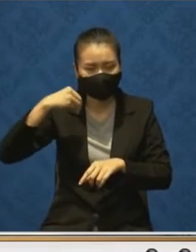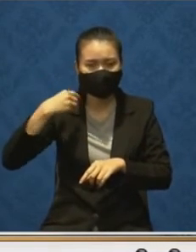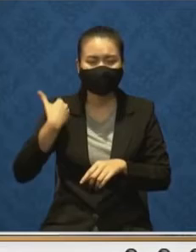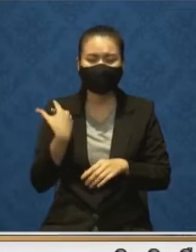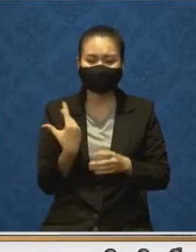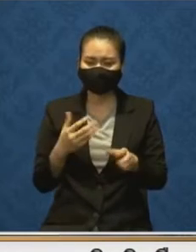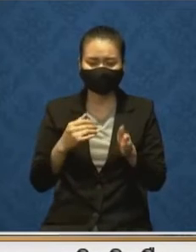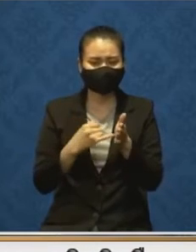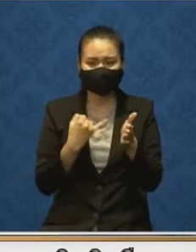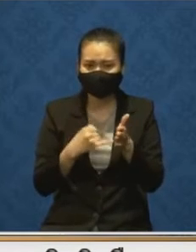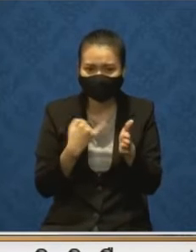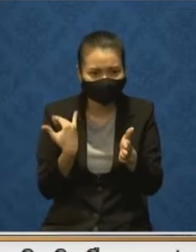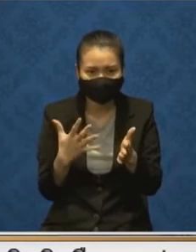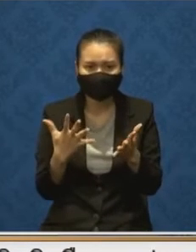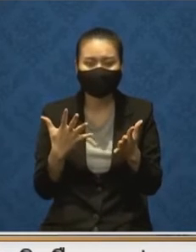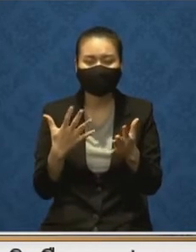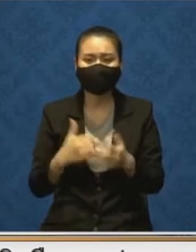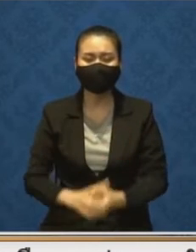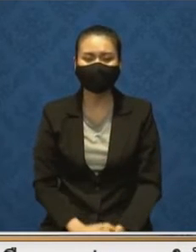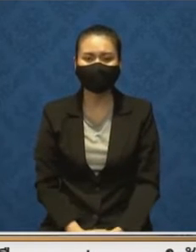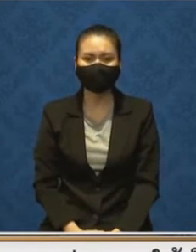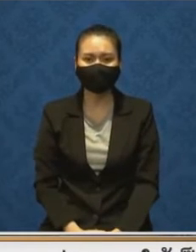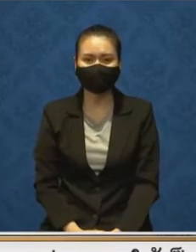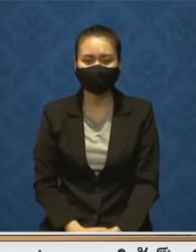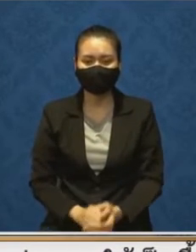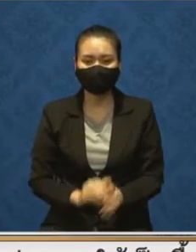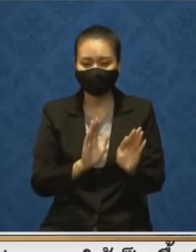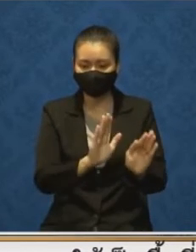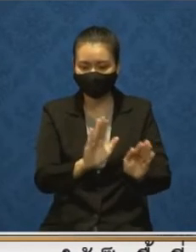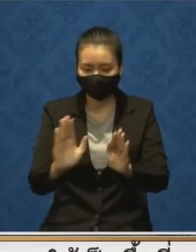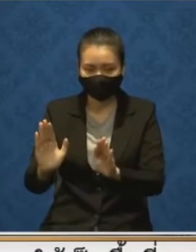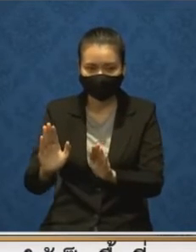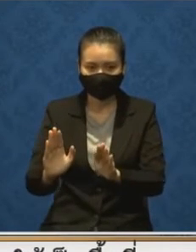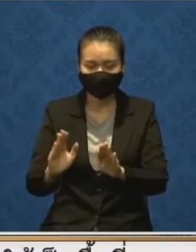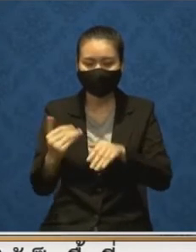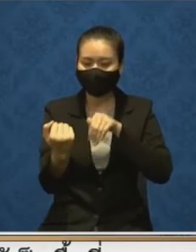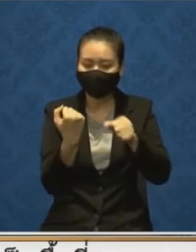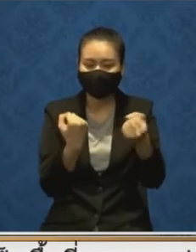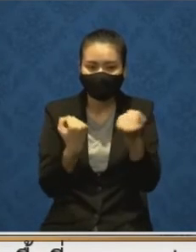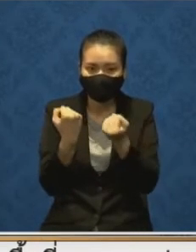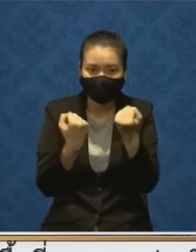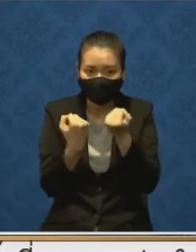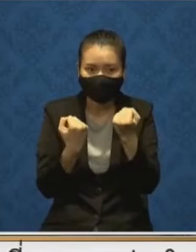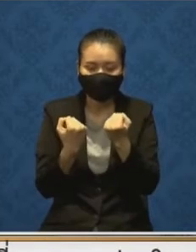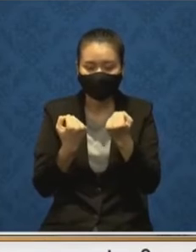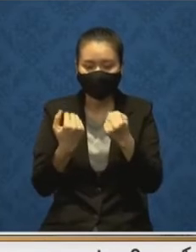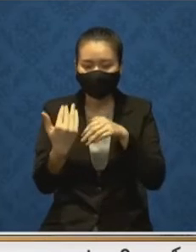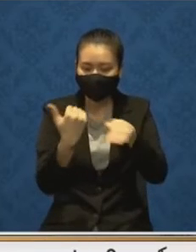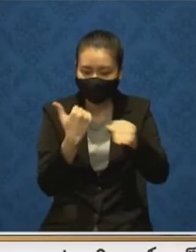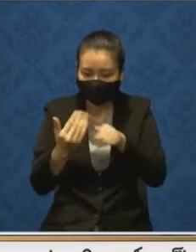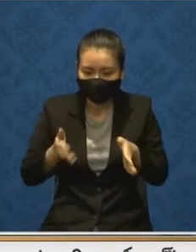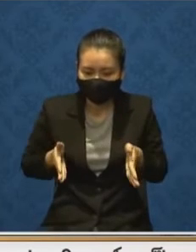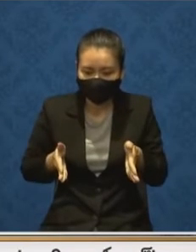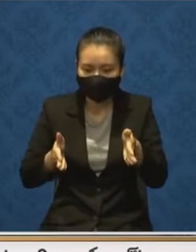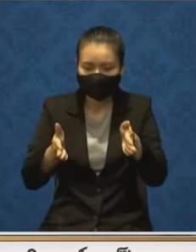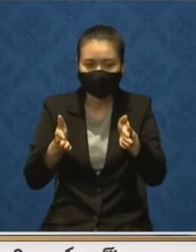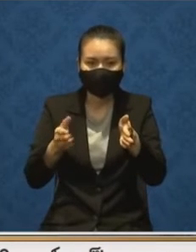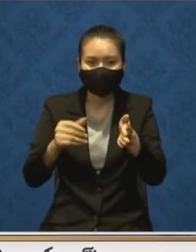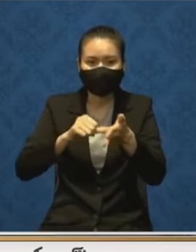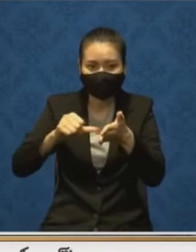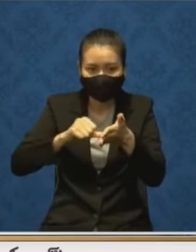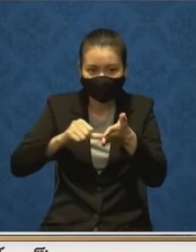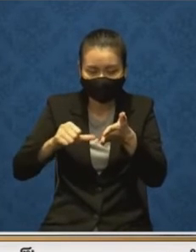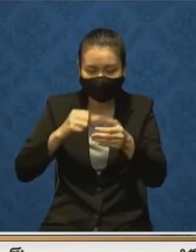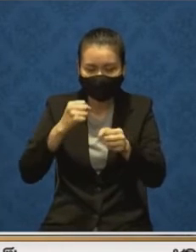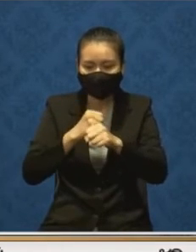ความไม่สะดวกจึงอยากให้กรมทางหลวงแผ่นดินเข้าไปปรับแบบแล้วก็หางบประมาณไปเปิด